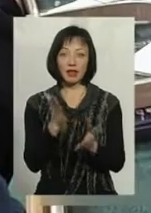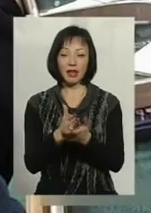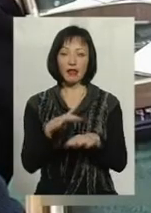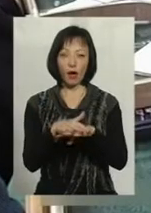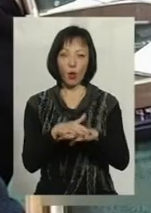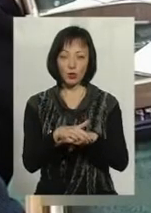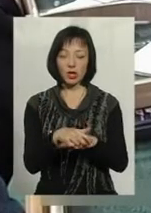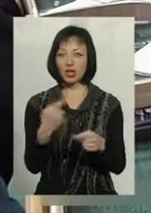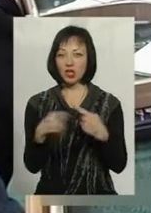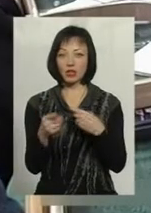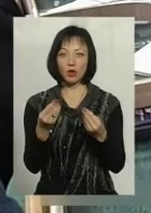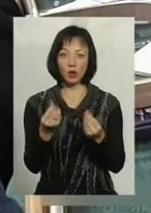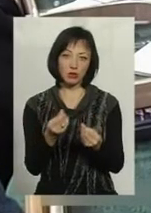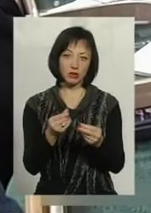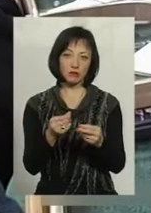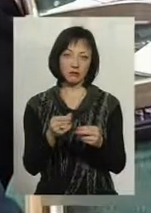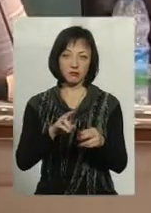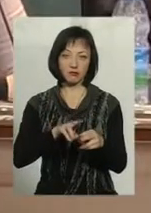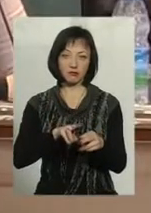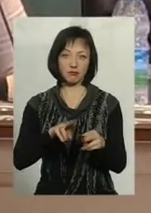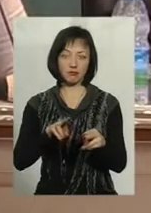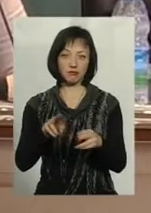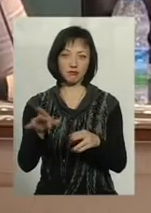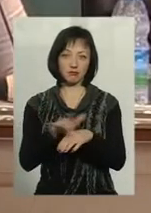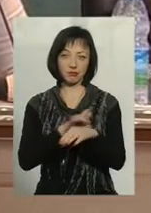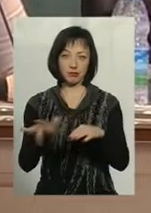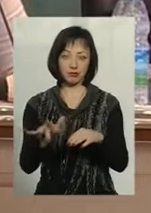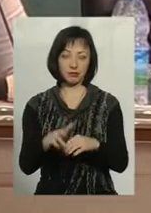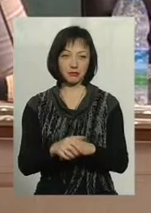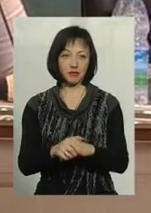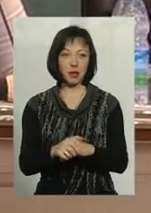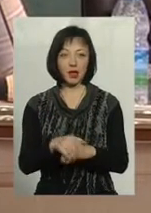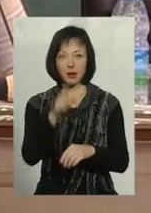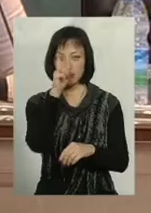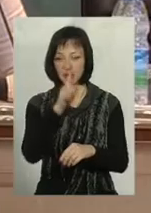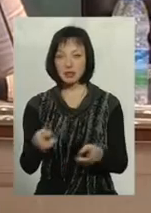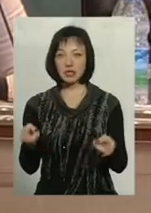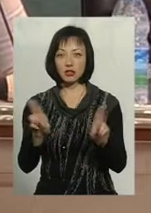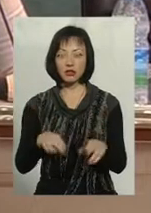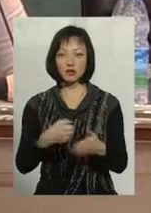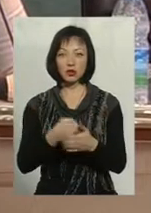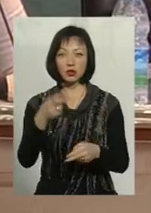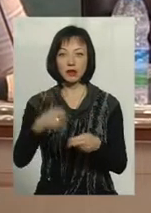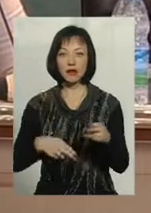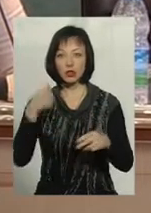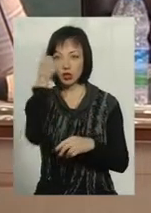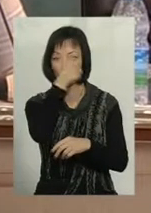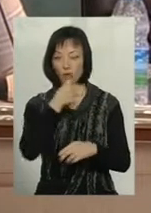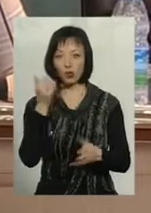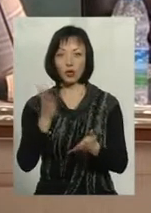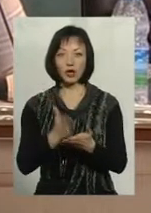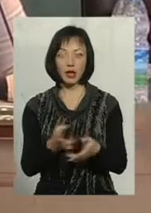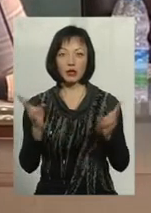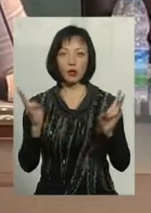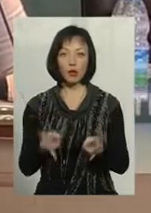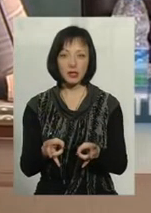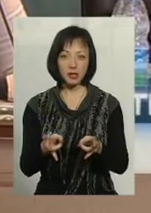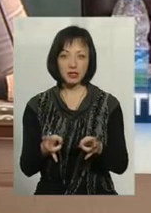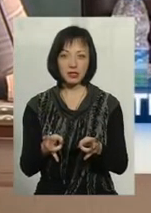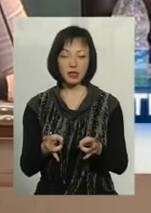а загалом в області майже 165 тисяч. Втрати бюджетів від тіньової і напівлегальної зайнятості лише у цьому році –